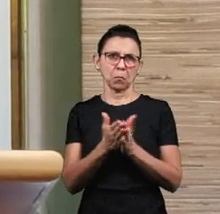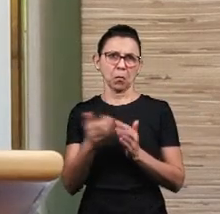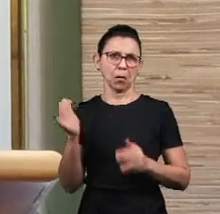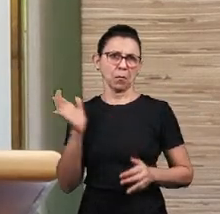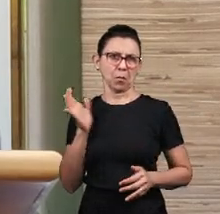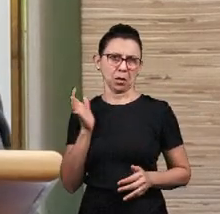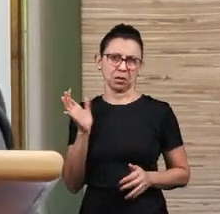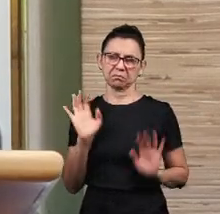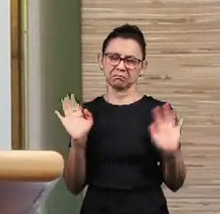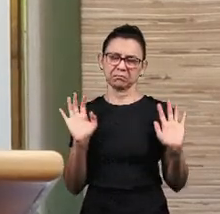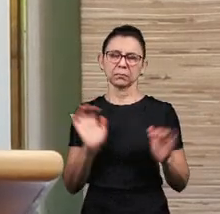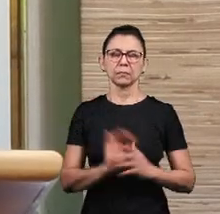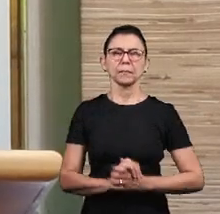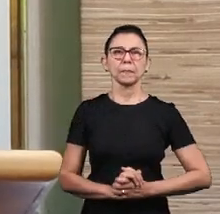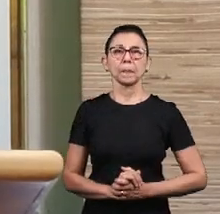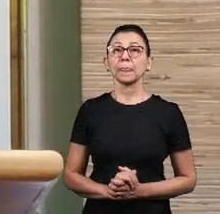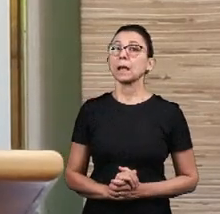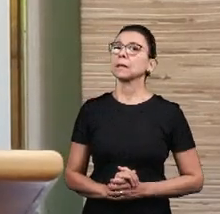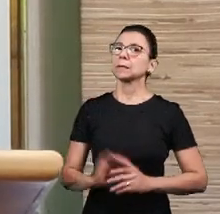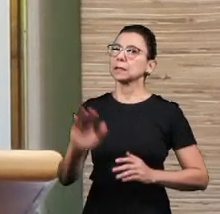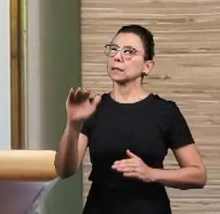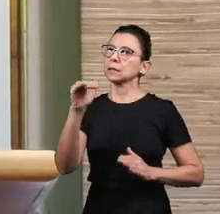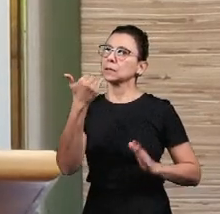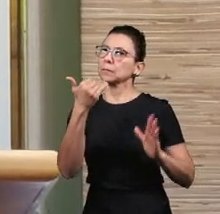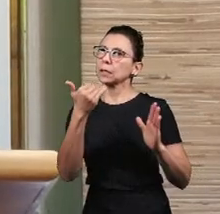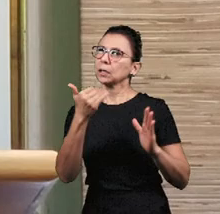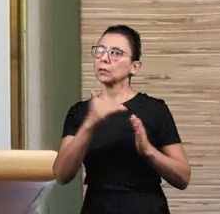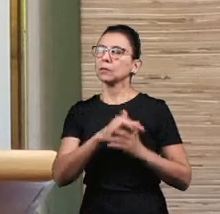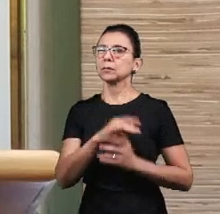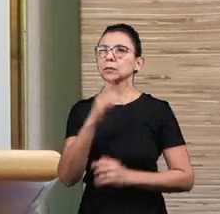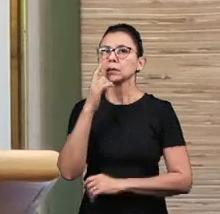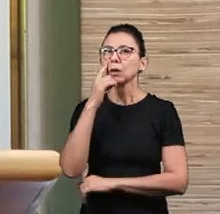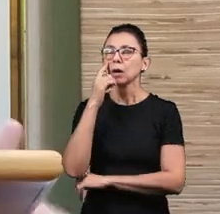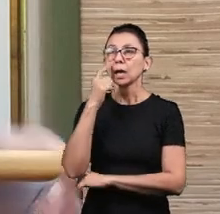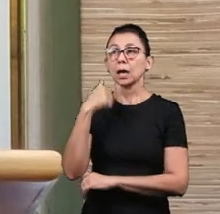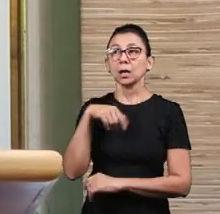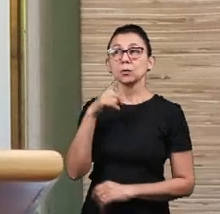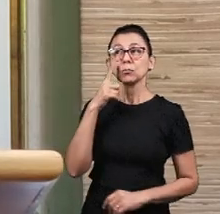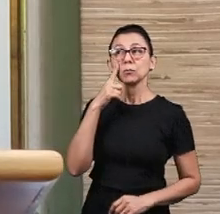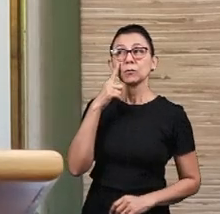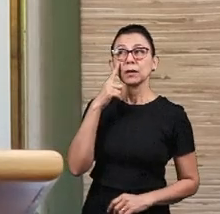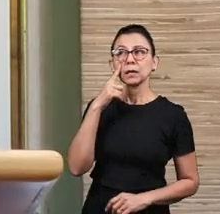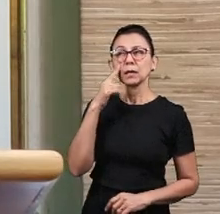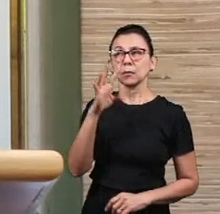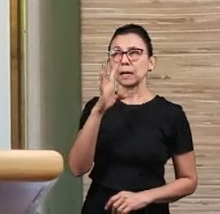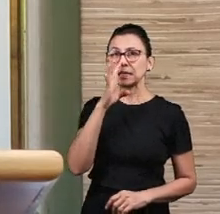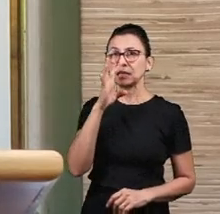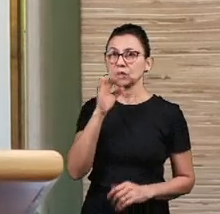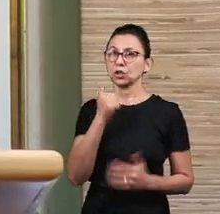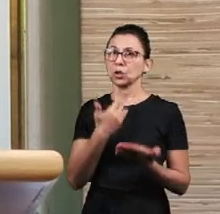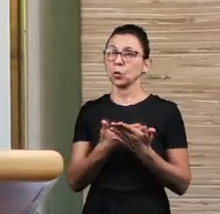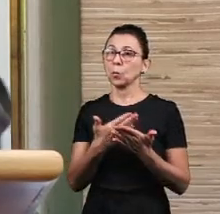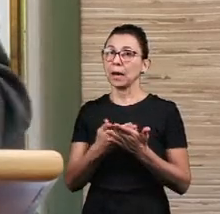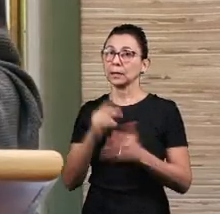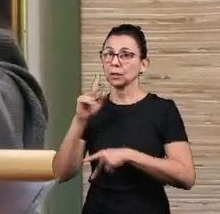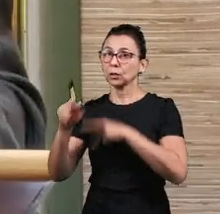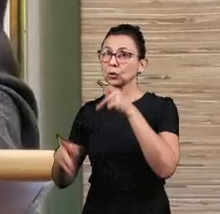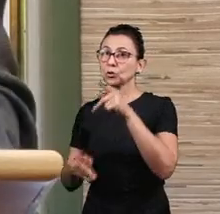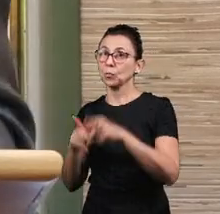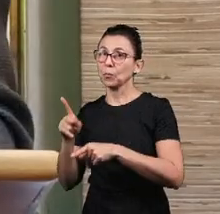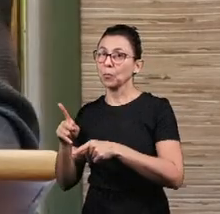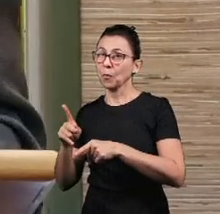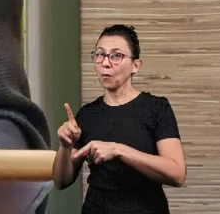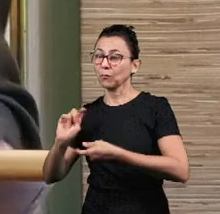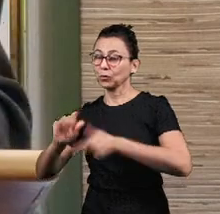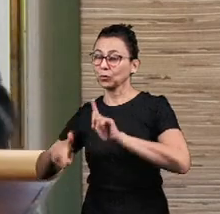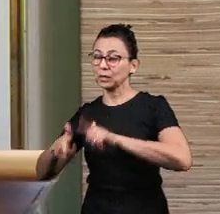mal, mais il a dit une chose. Je suis venu, j'ai vu une étude sur